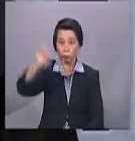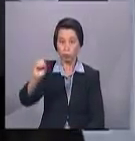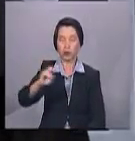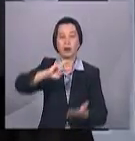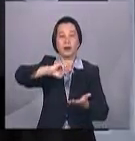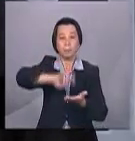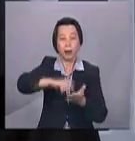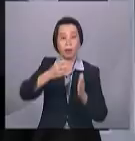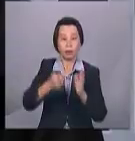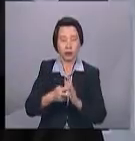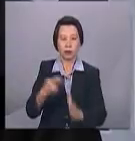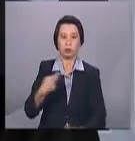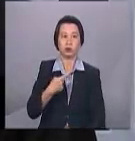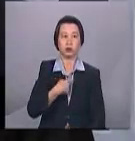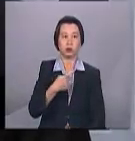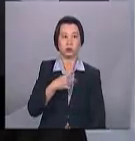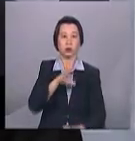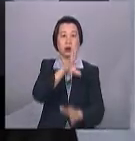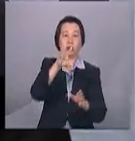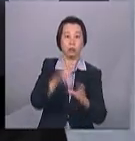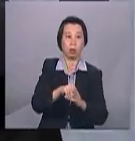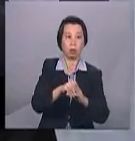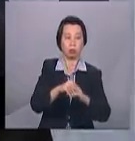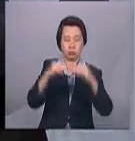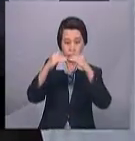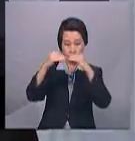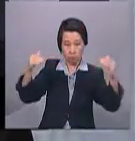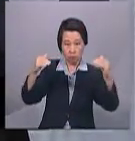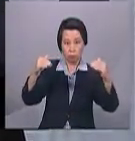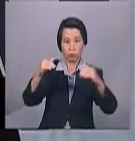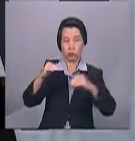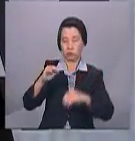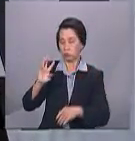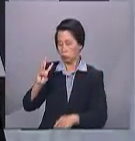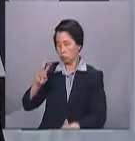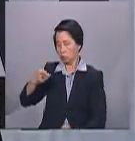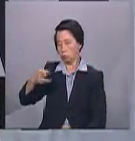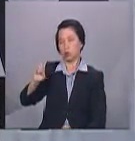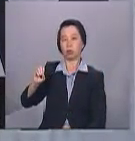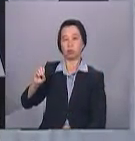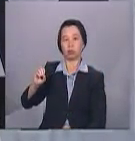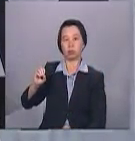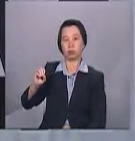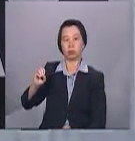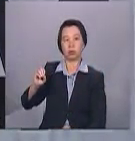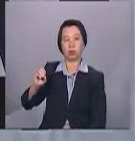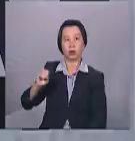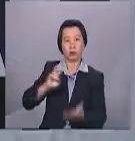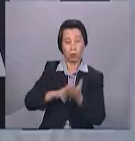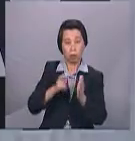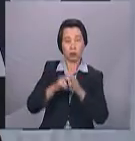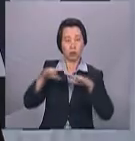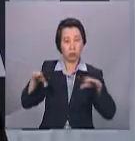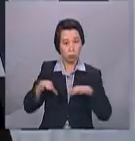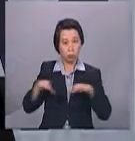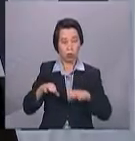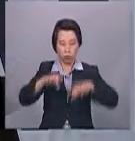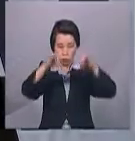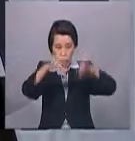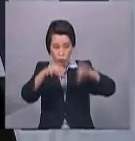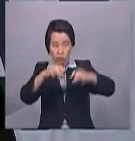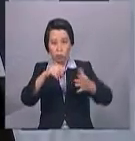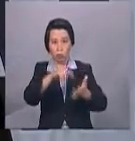Bermakna kita termasuk dalam tanda aras Pertubuhan Kesihatan Sedunia yang melaksanakan ujian